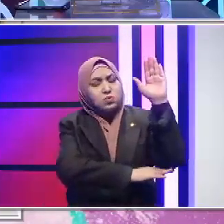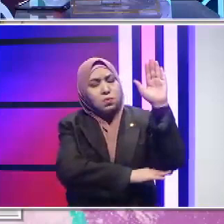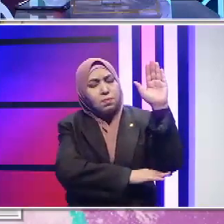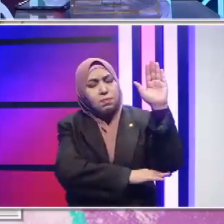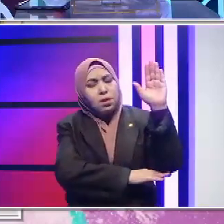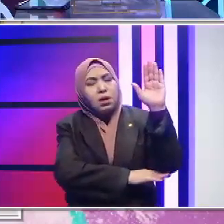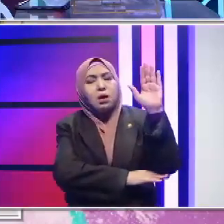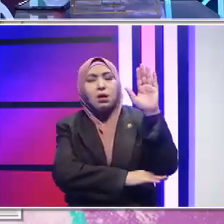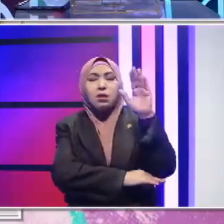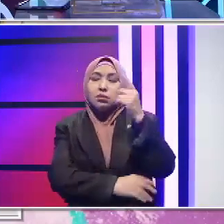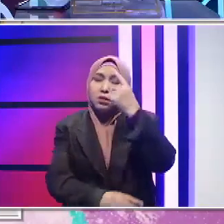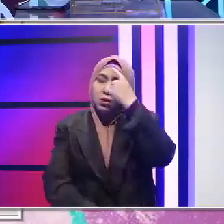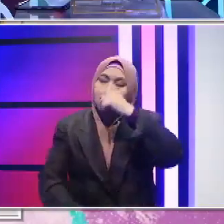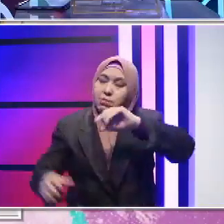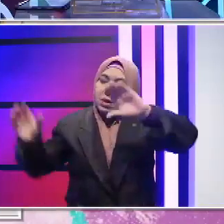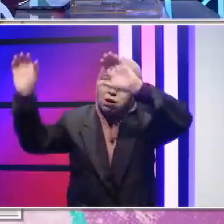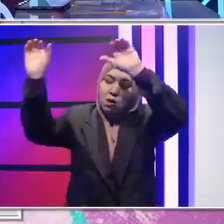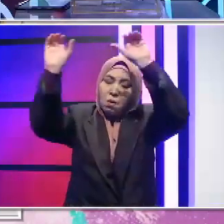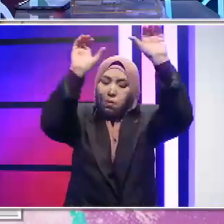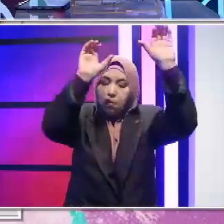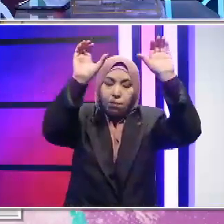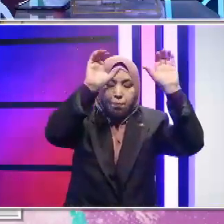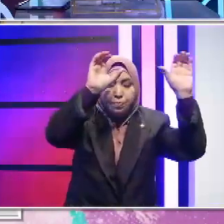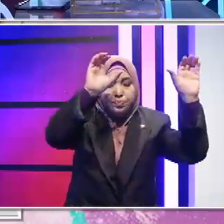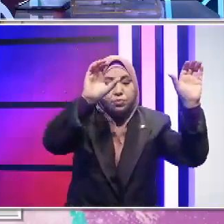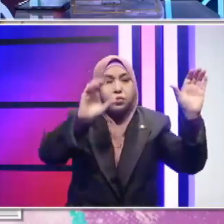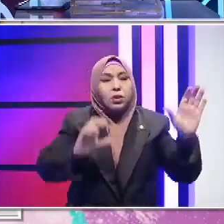أقسم بالشفق